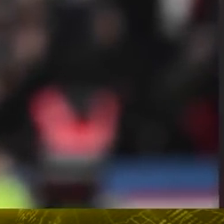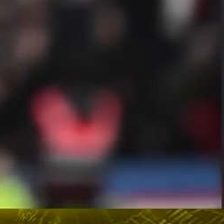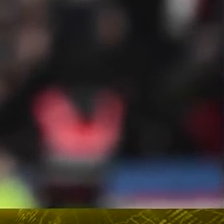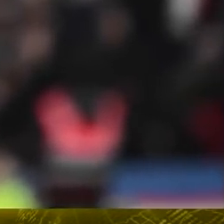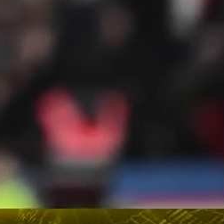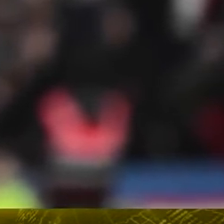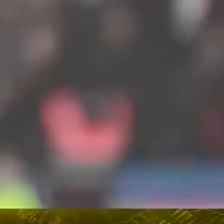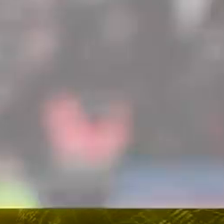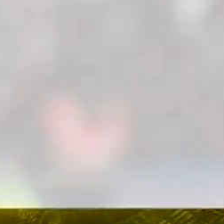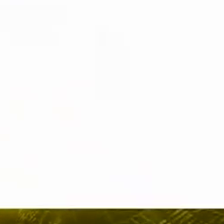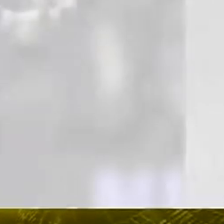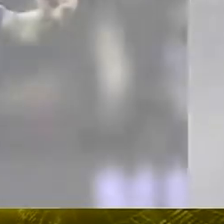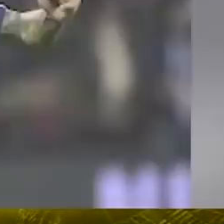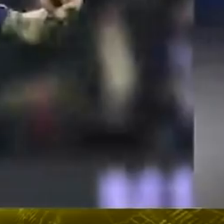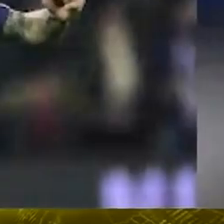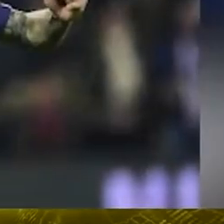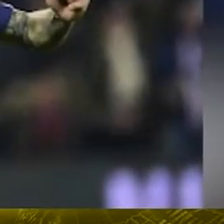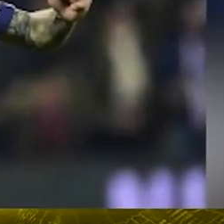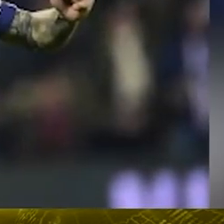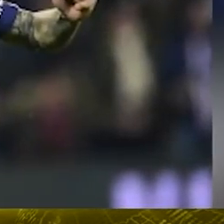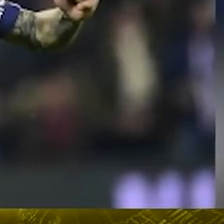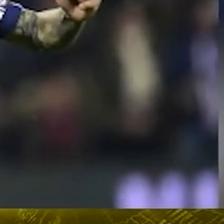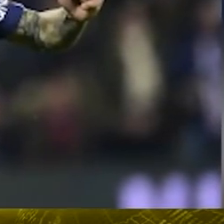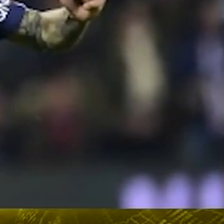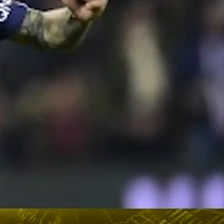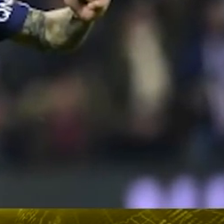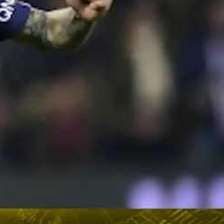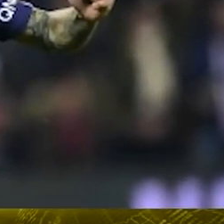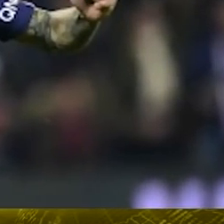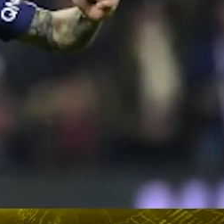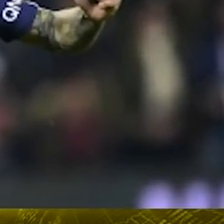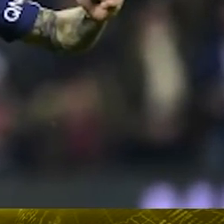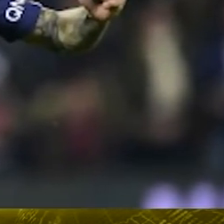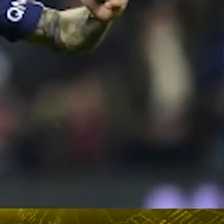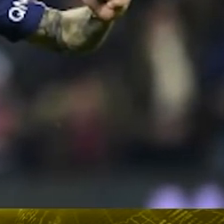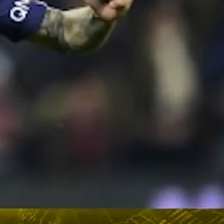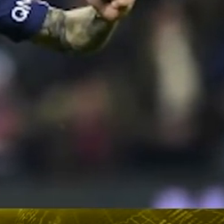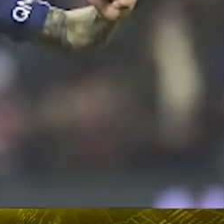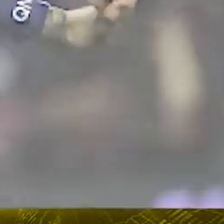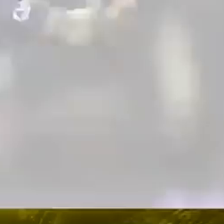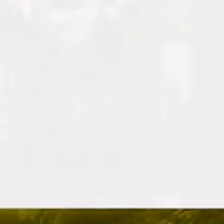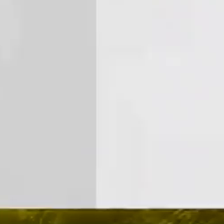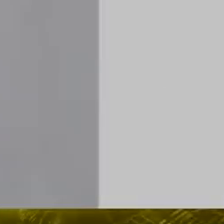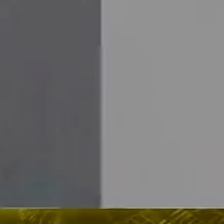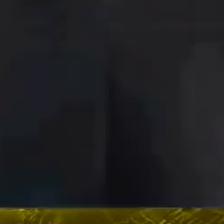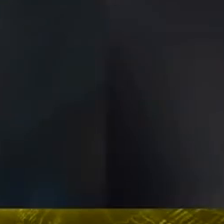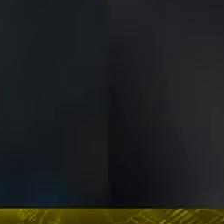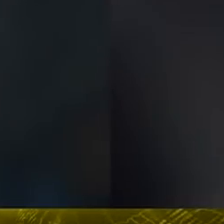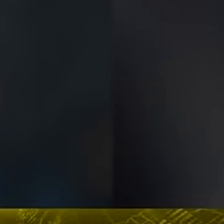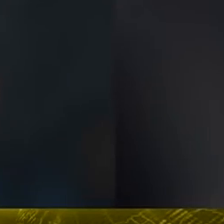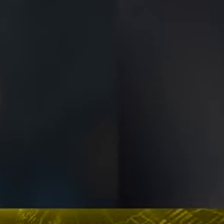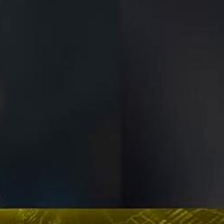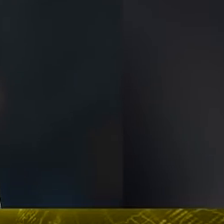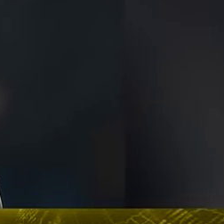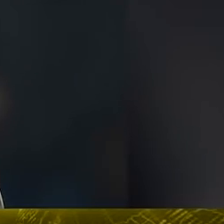این گانتا تا بزگبر اسب مع ماوری ایکاردی به 45 میلیون پوند نبرت پارسن جرمن نمخوان تقریب لام کبابی 45